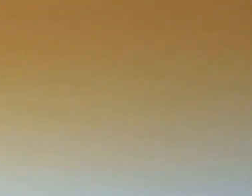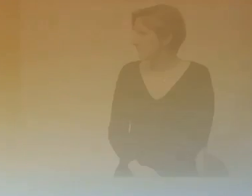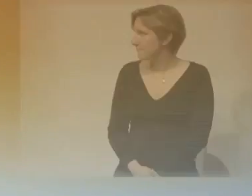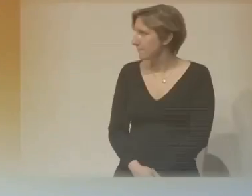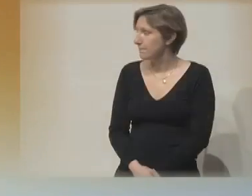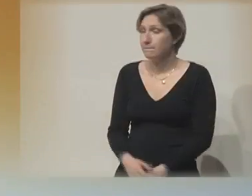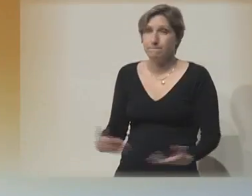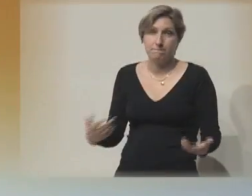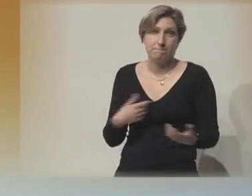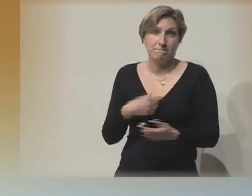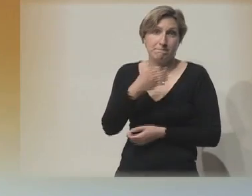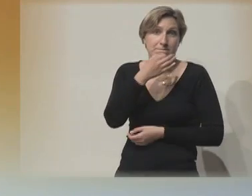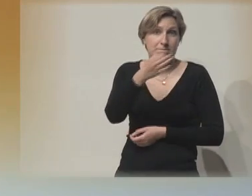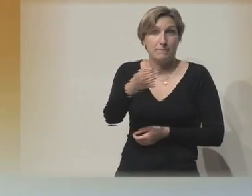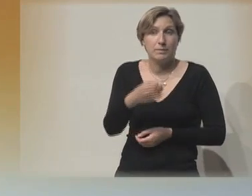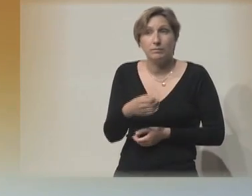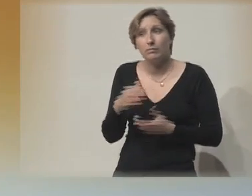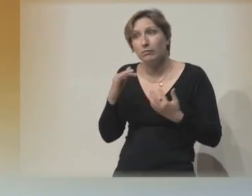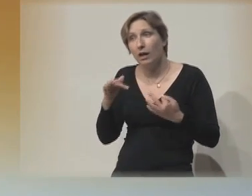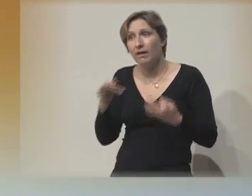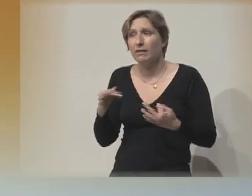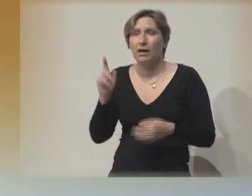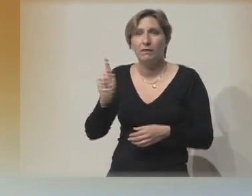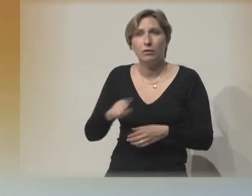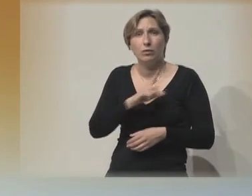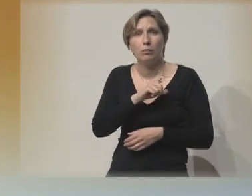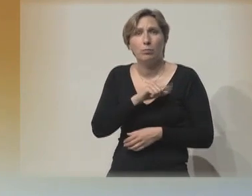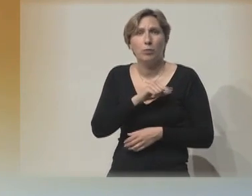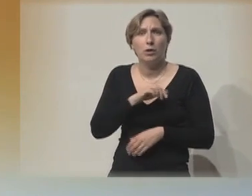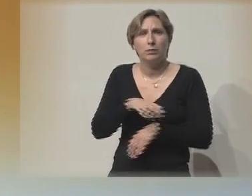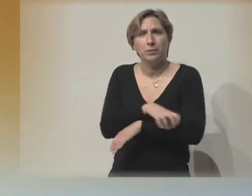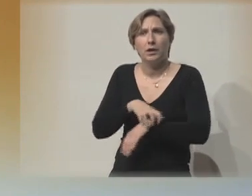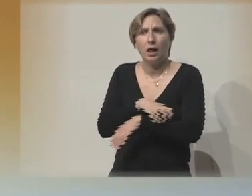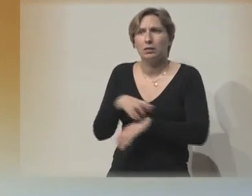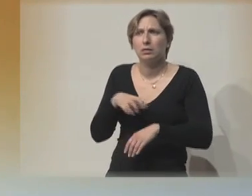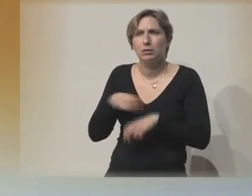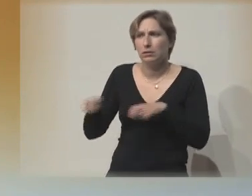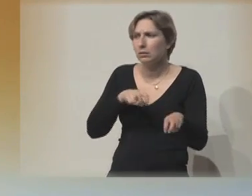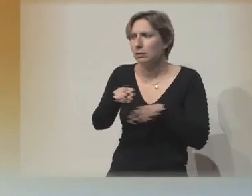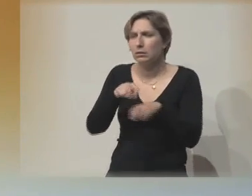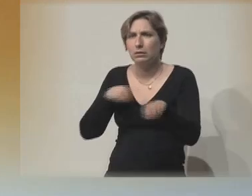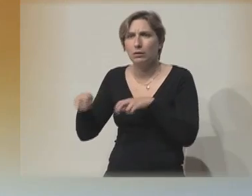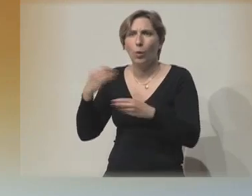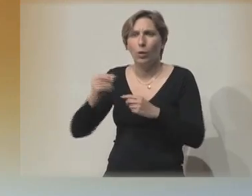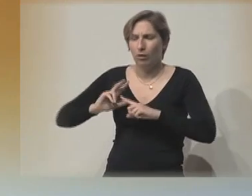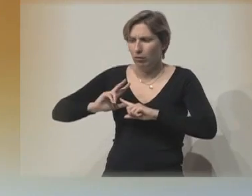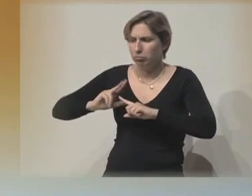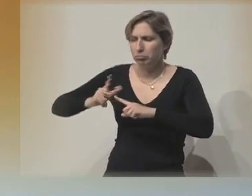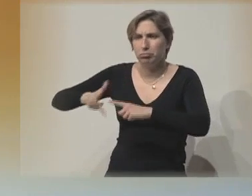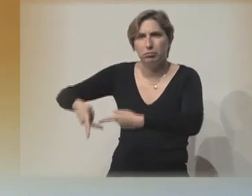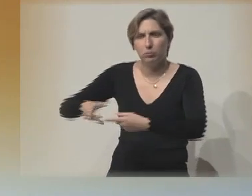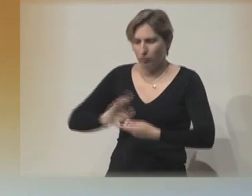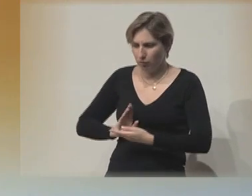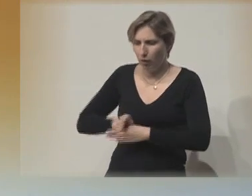Et je vous le dis, ça n'est pas affaire de brigade mobile. Et ça n'est pas affaire de portique à l'entrée des établissements